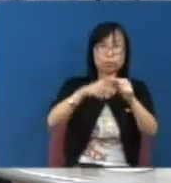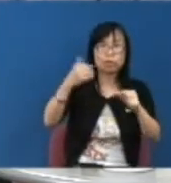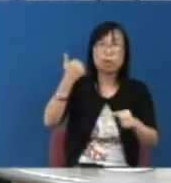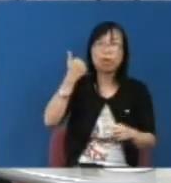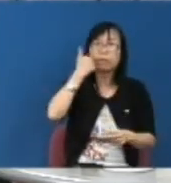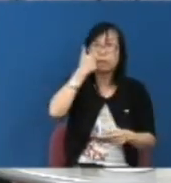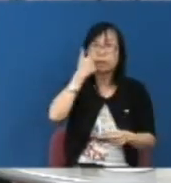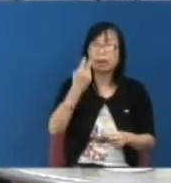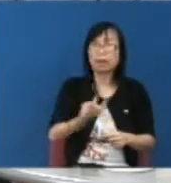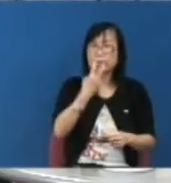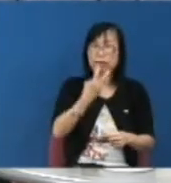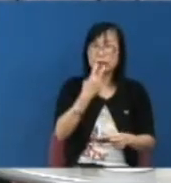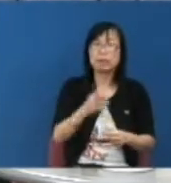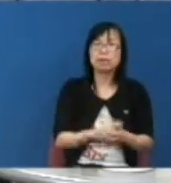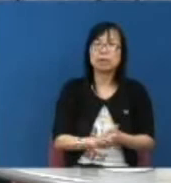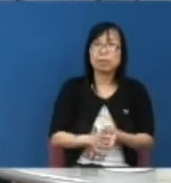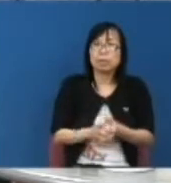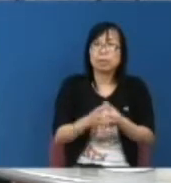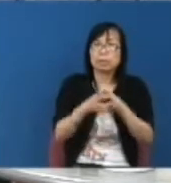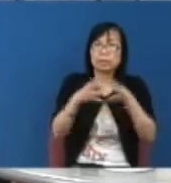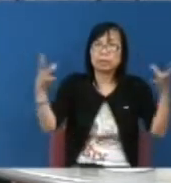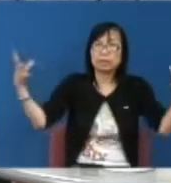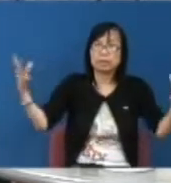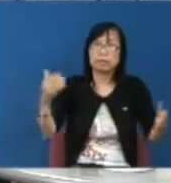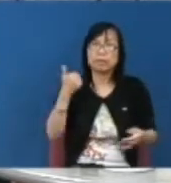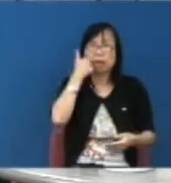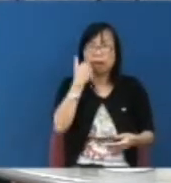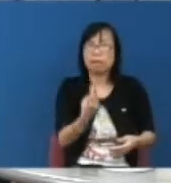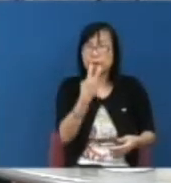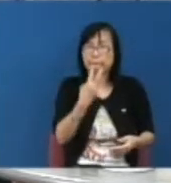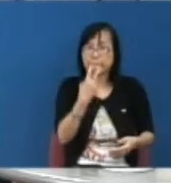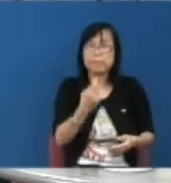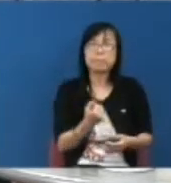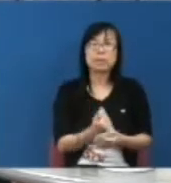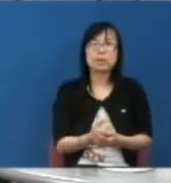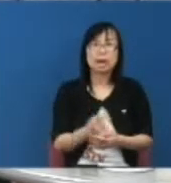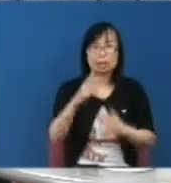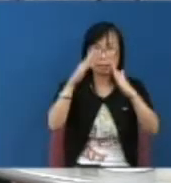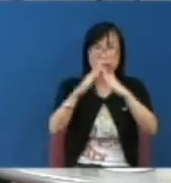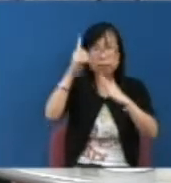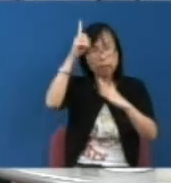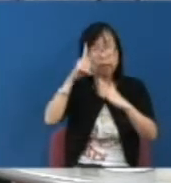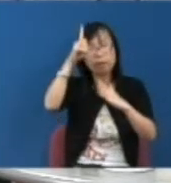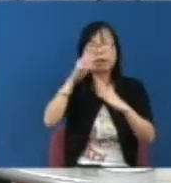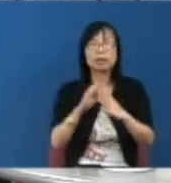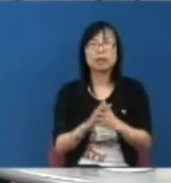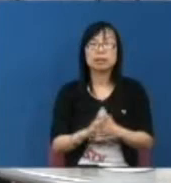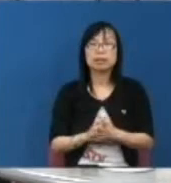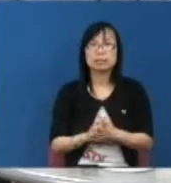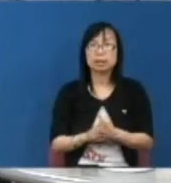會有些 chiller 很大型的那個冷氣的 chiller plant， 就是一個天台，也都要很大